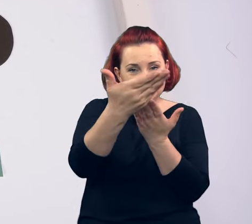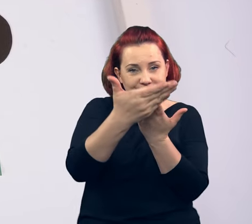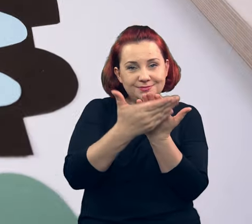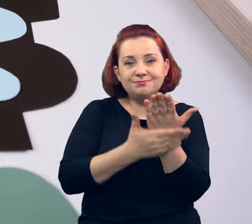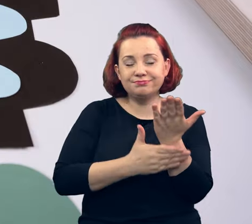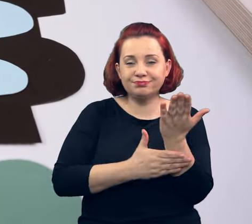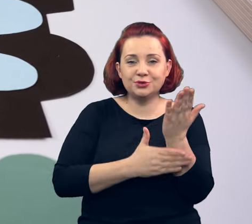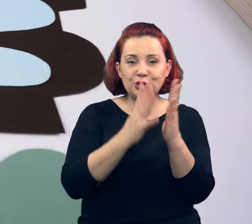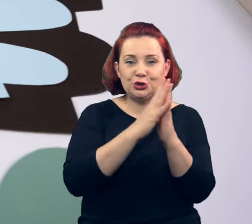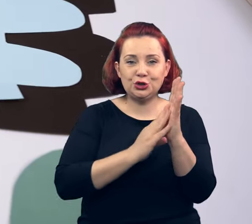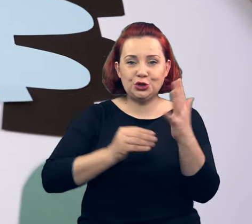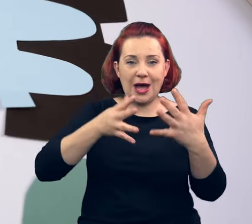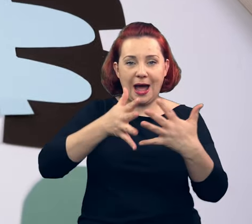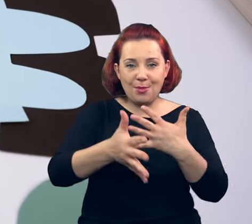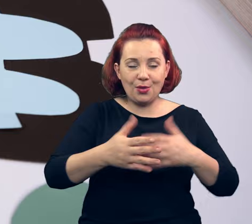szablon.